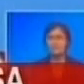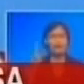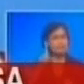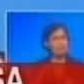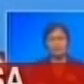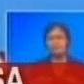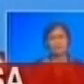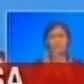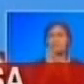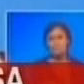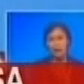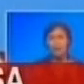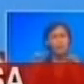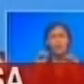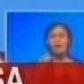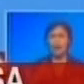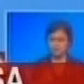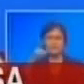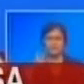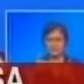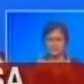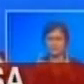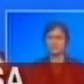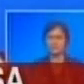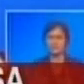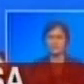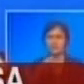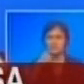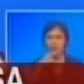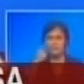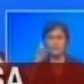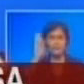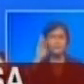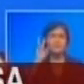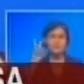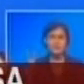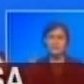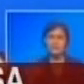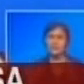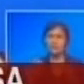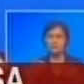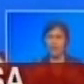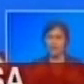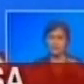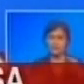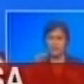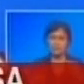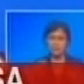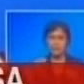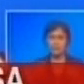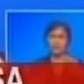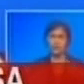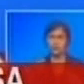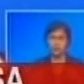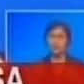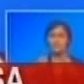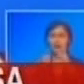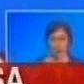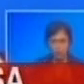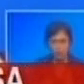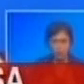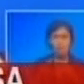nasa pagitan na ito ng gobyerno at human rights victims. Sabi ni Robredo, aabot sa 5 hanggang 10 bilyong piso ang dapat ibalik